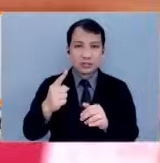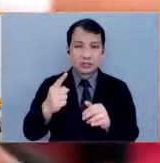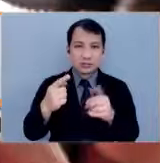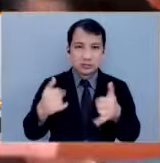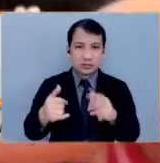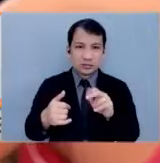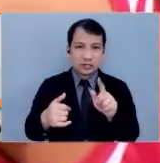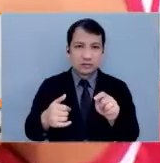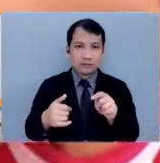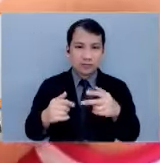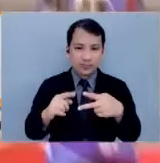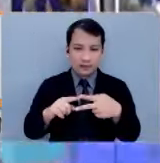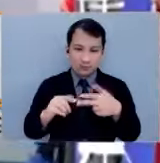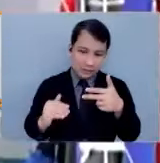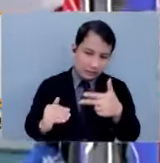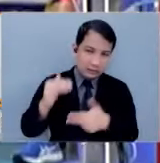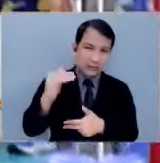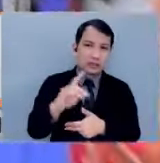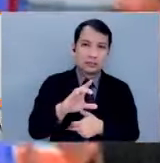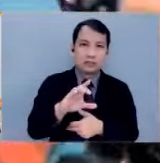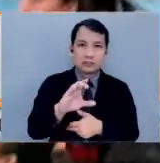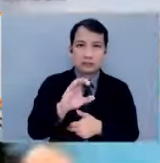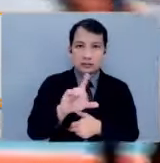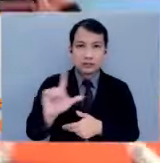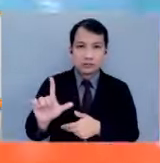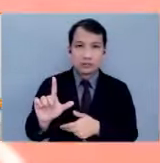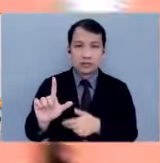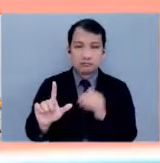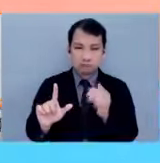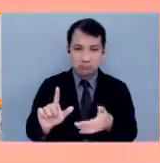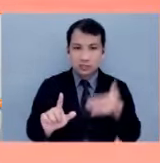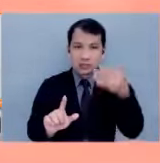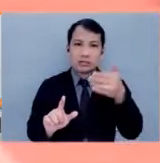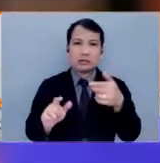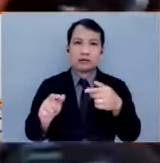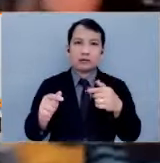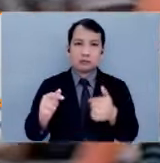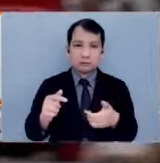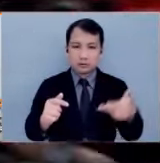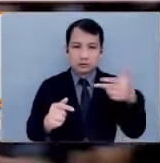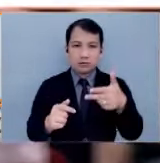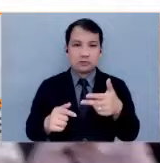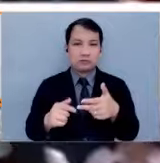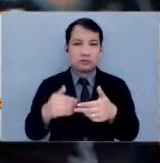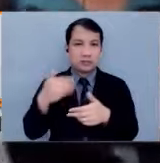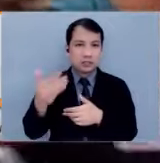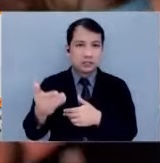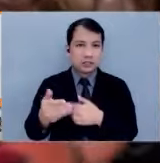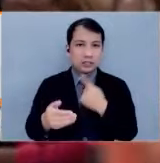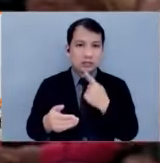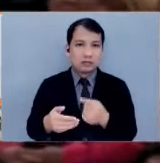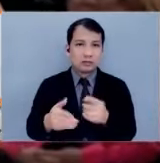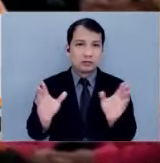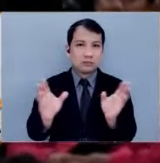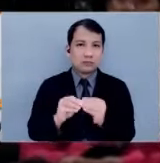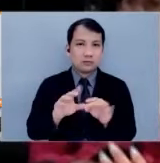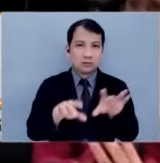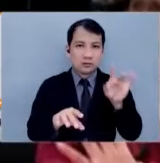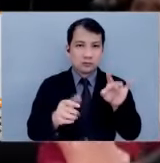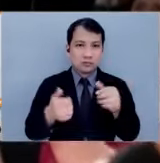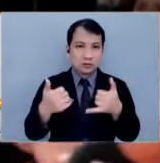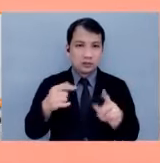ng duelo ang Creamline at naging dominante sa dalawang sunod pang set. Napiling player of the game